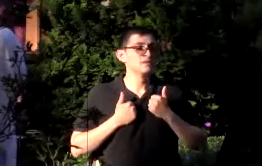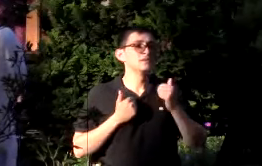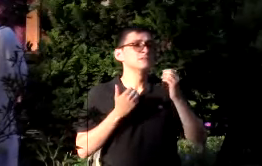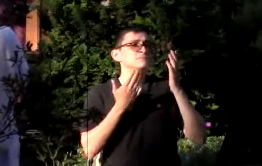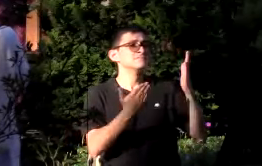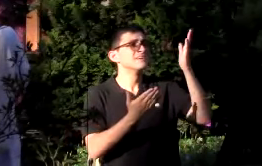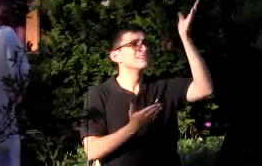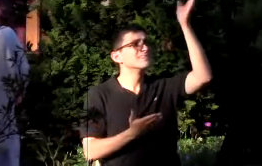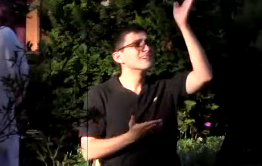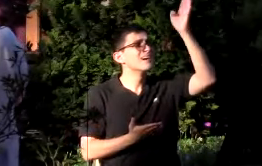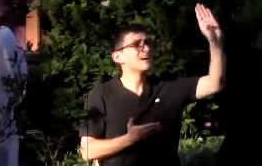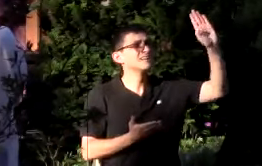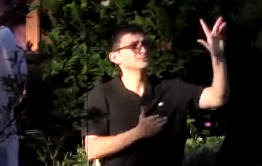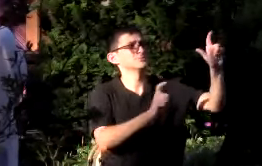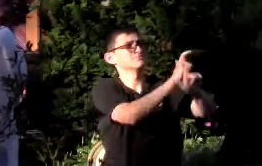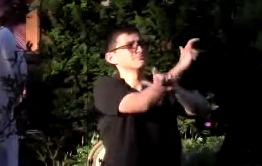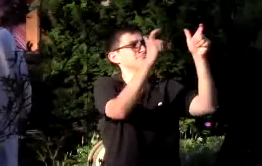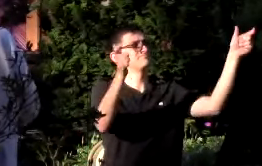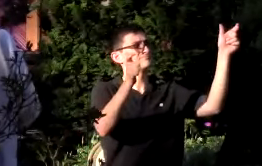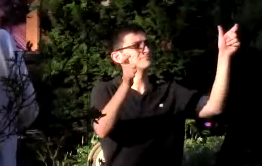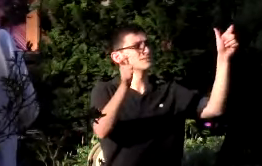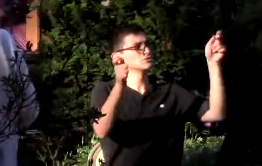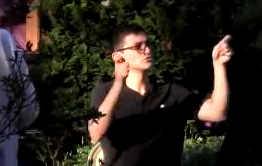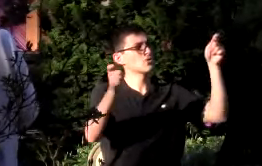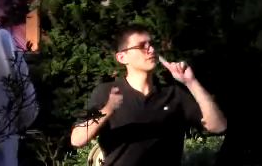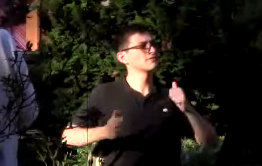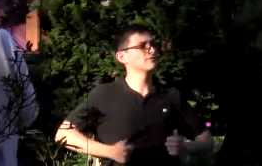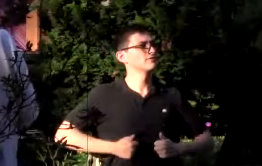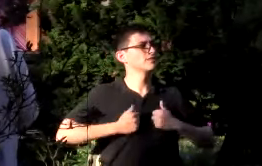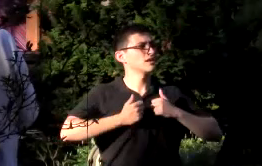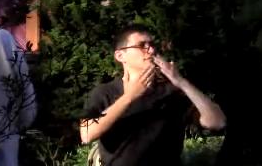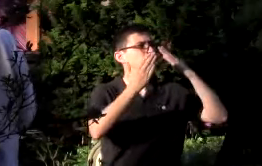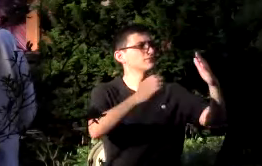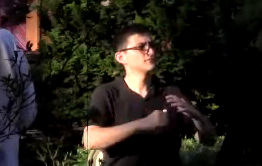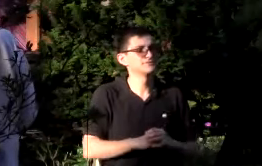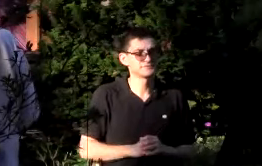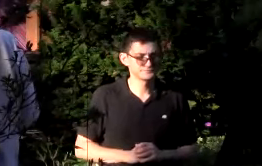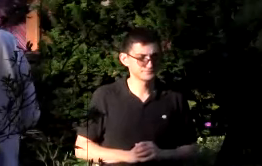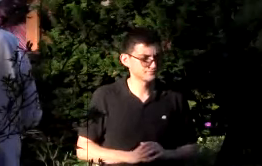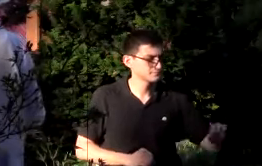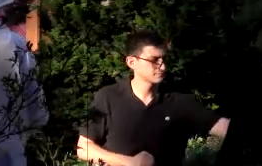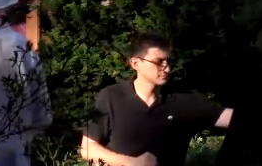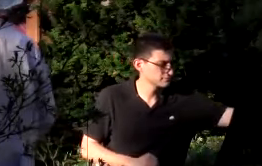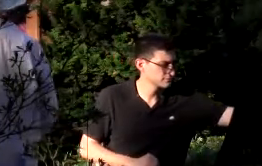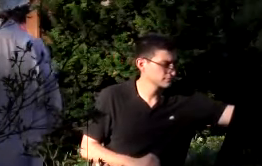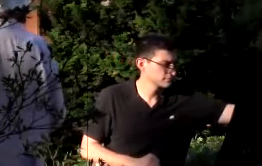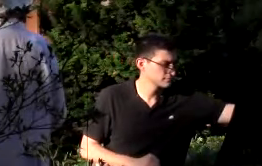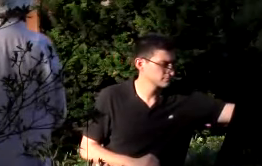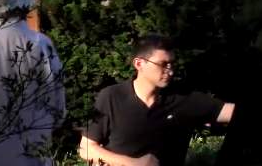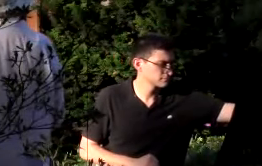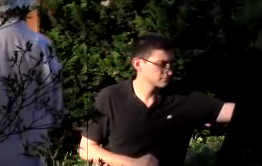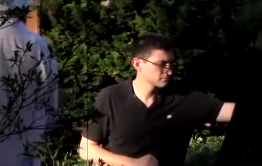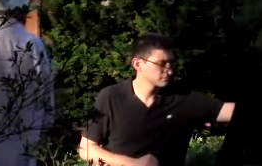אדוני, מחיה הכל. And we say together, Ata Kadosh Vashimcha